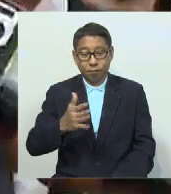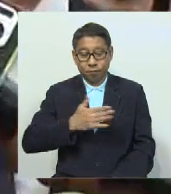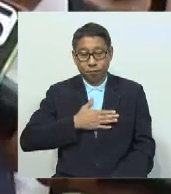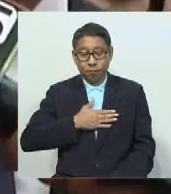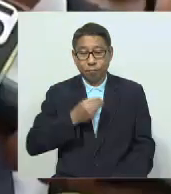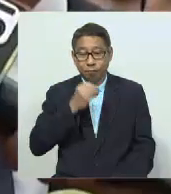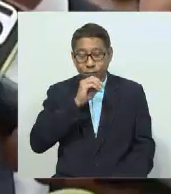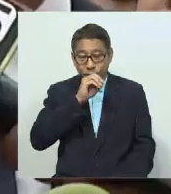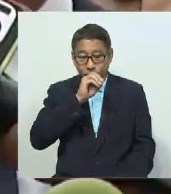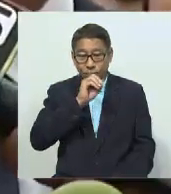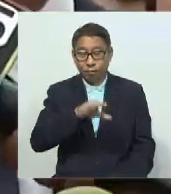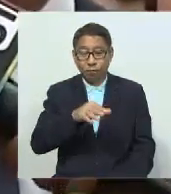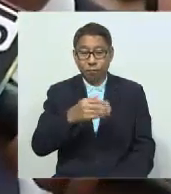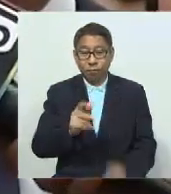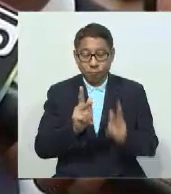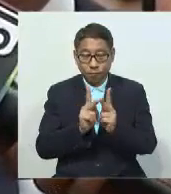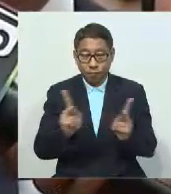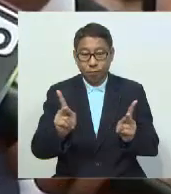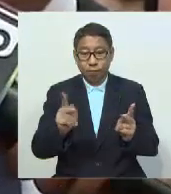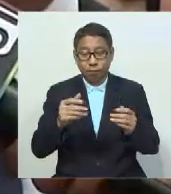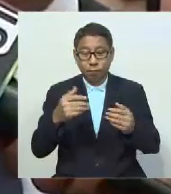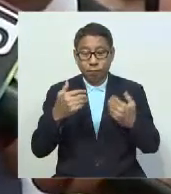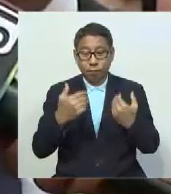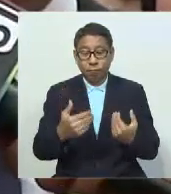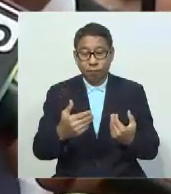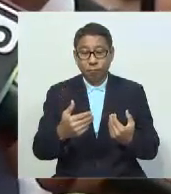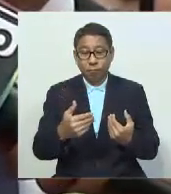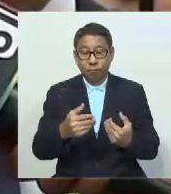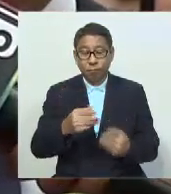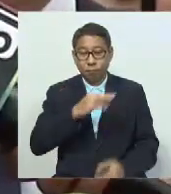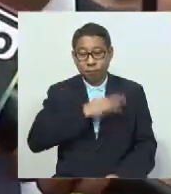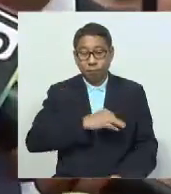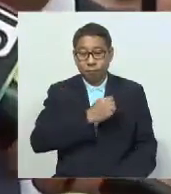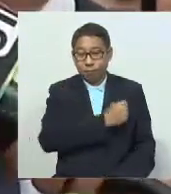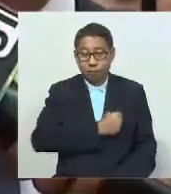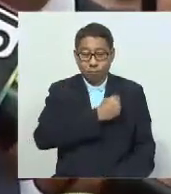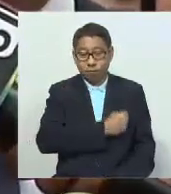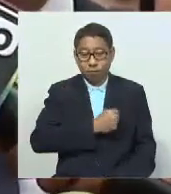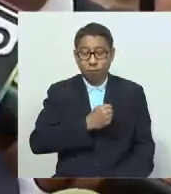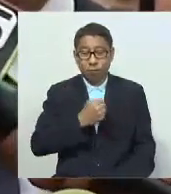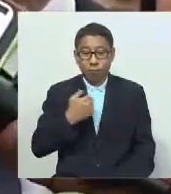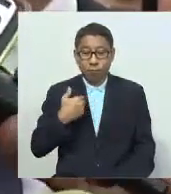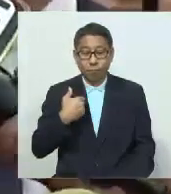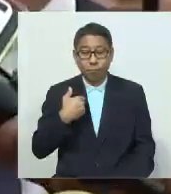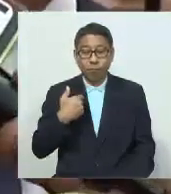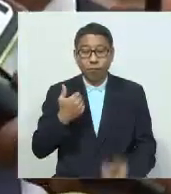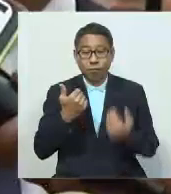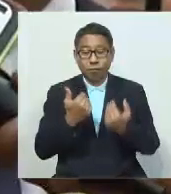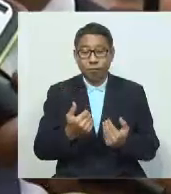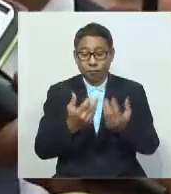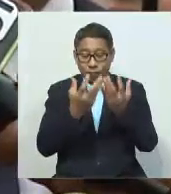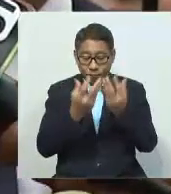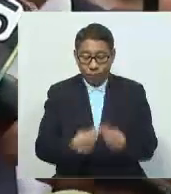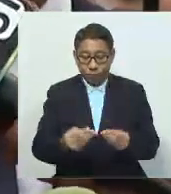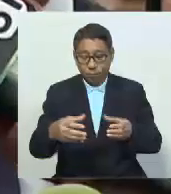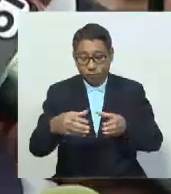นว่าผมและกรรมการบริหารพรรครู้สึกเสียใจอย่างสุดซึ้งนะครับการยุบพรรคการ